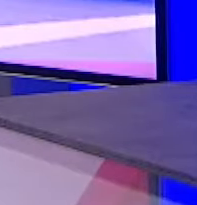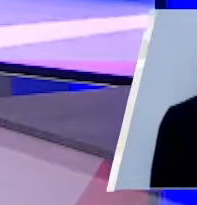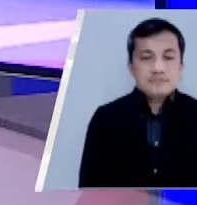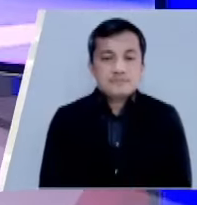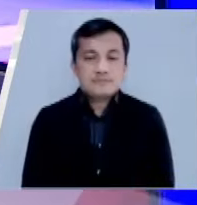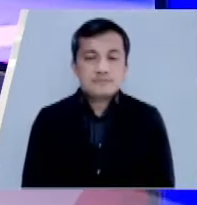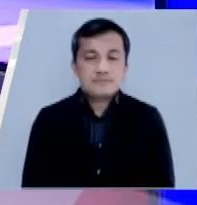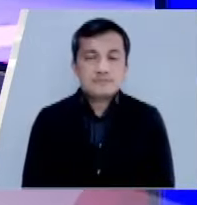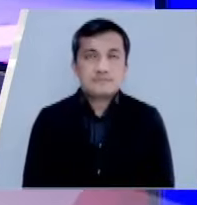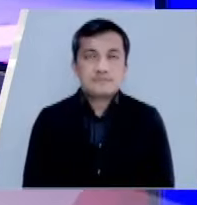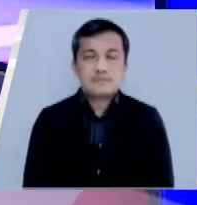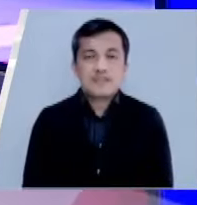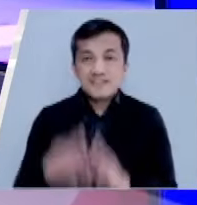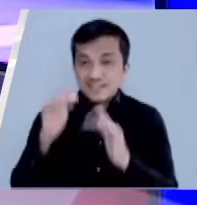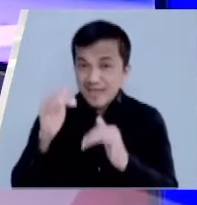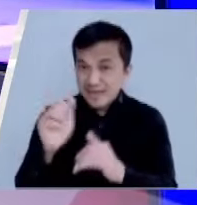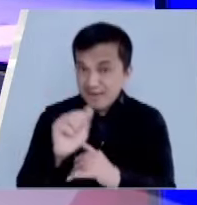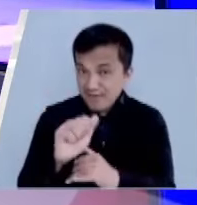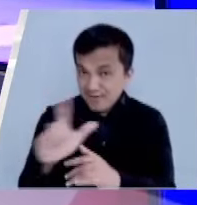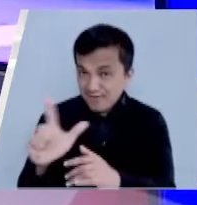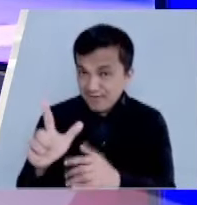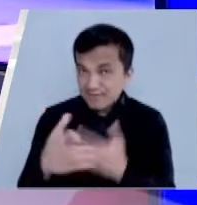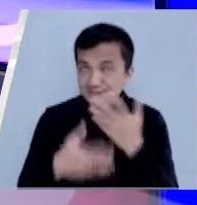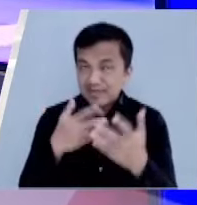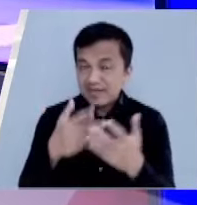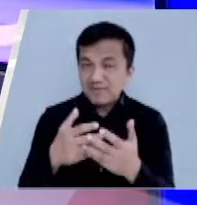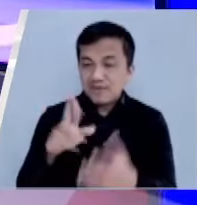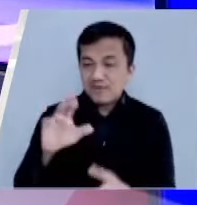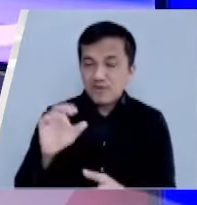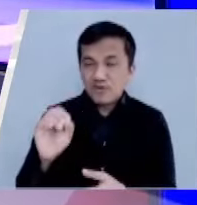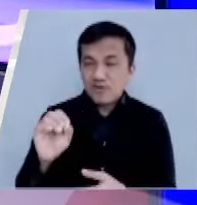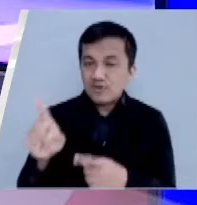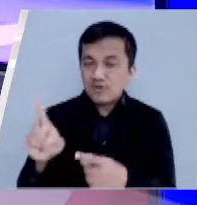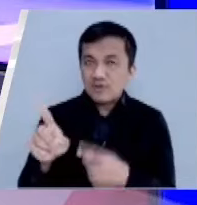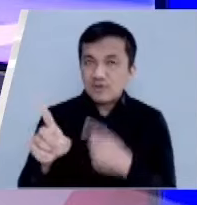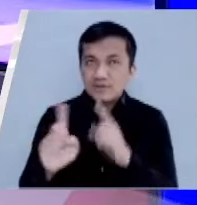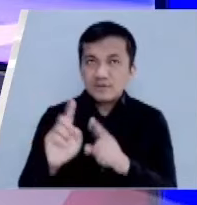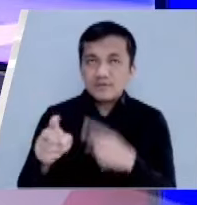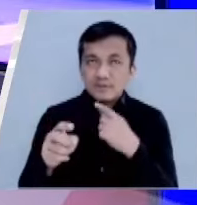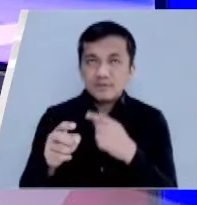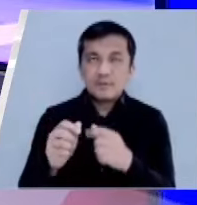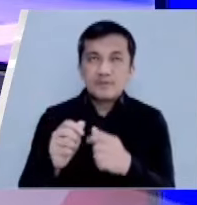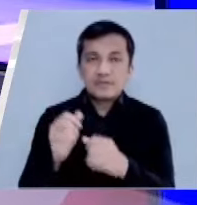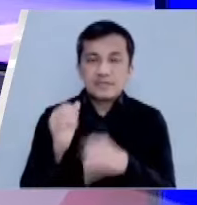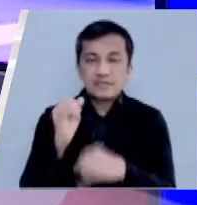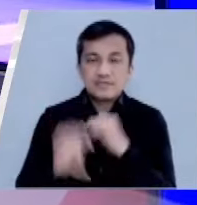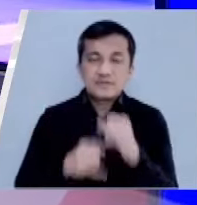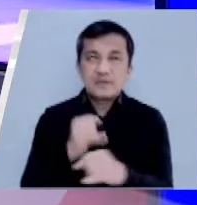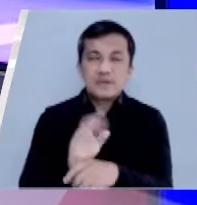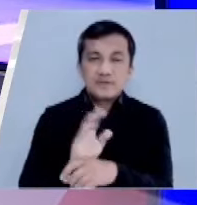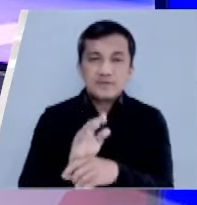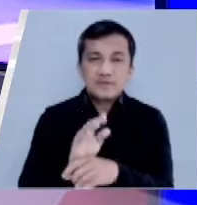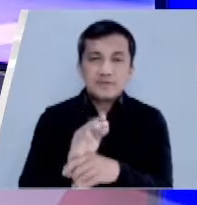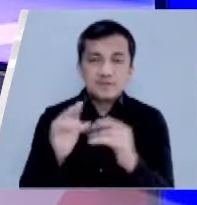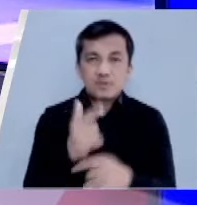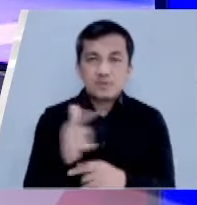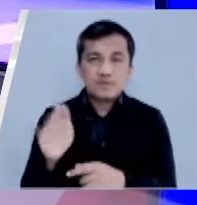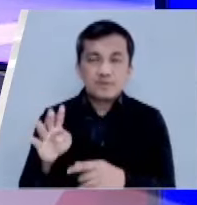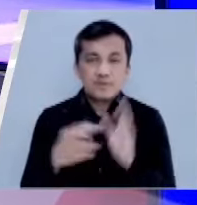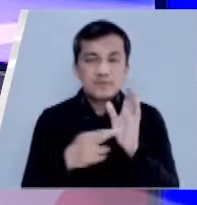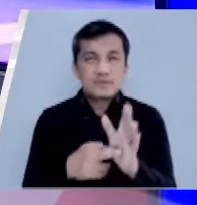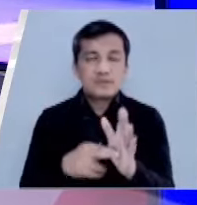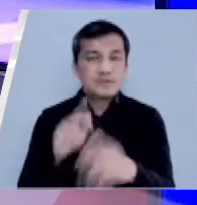Sana all ang sigaw ng fans kay Roco Nacino na di lang pumunta sa Busan International Film Festival 2024 para i-represent ang